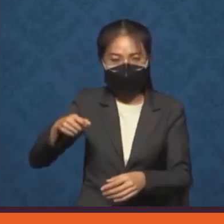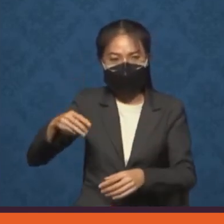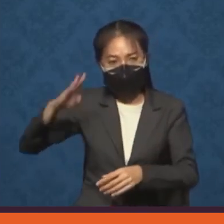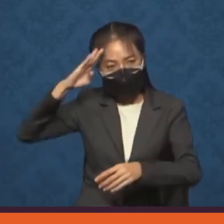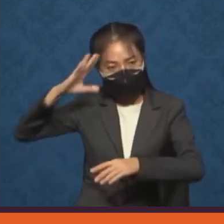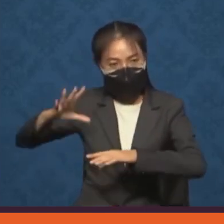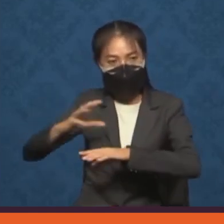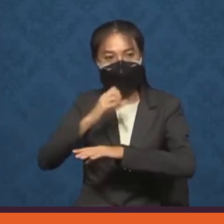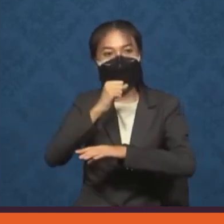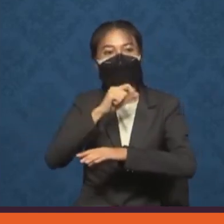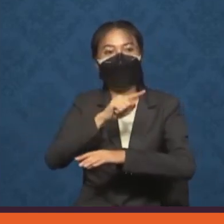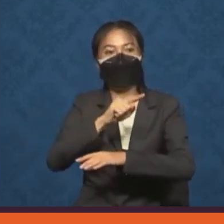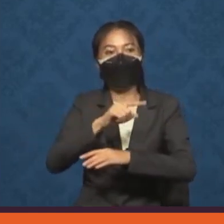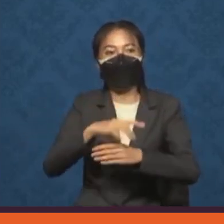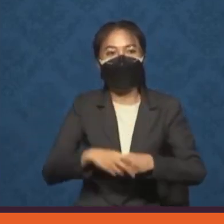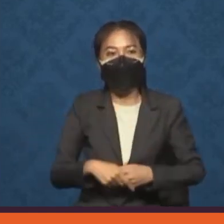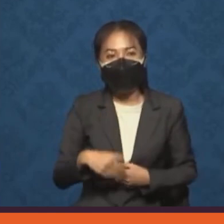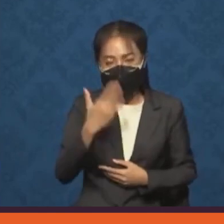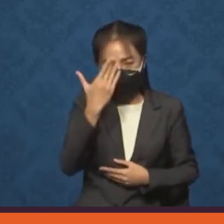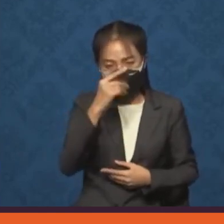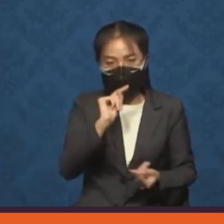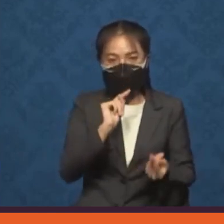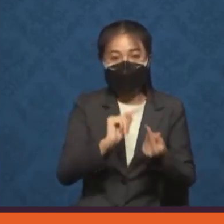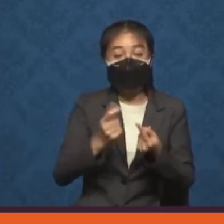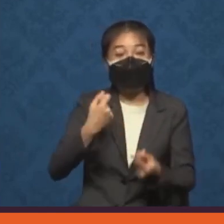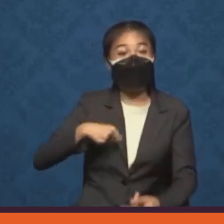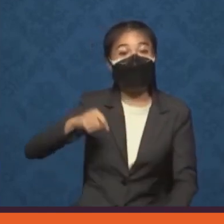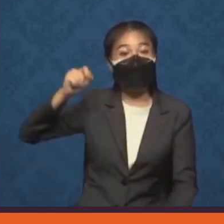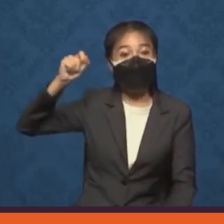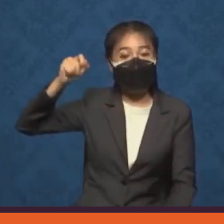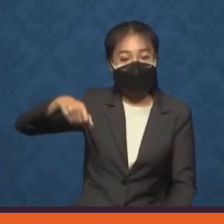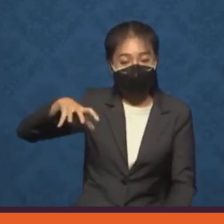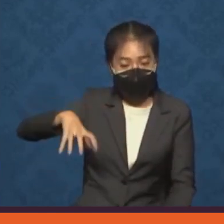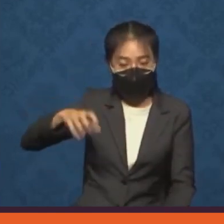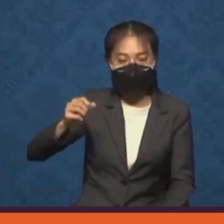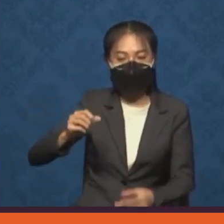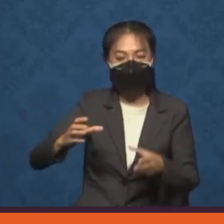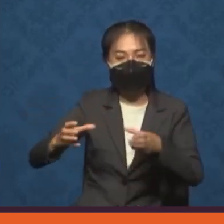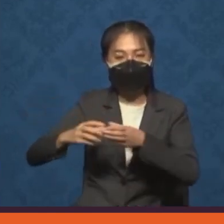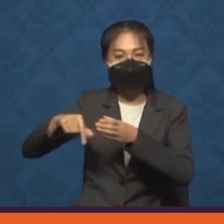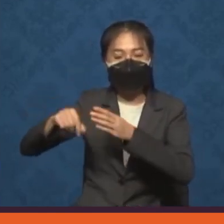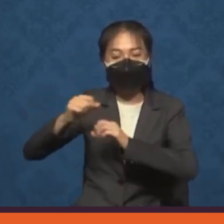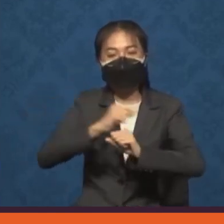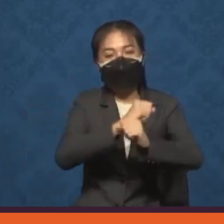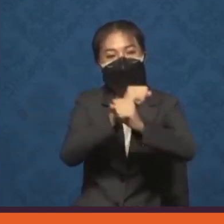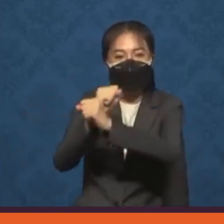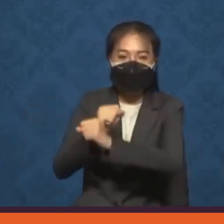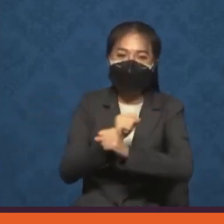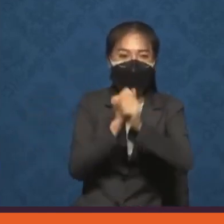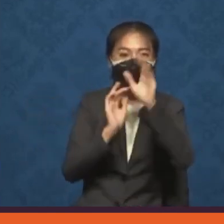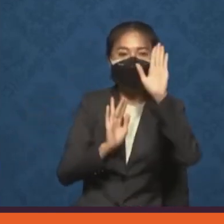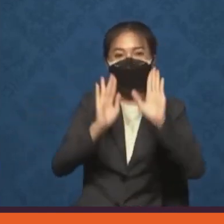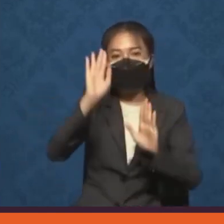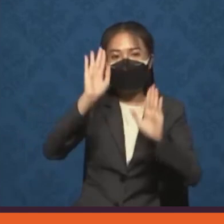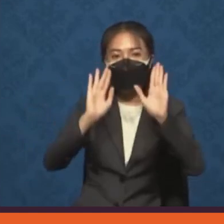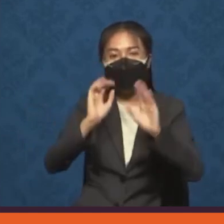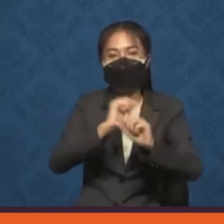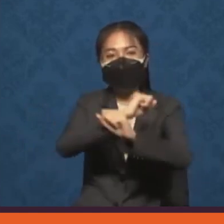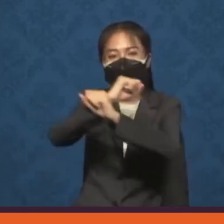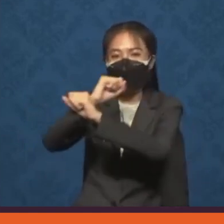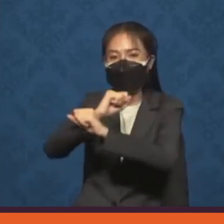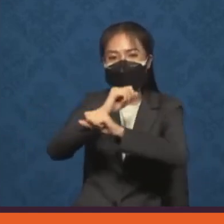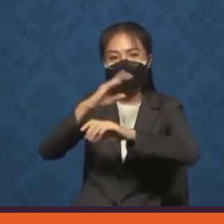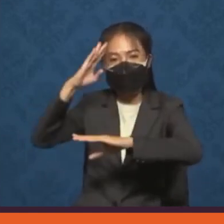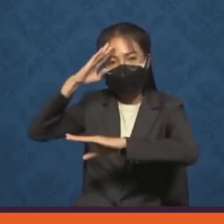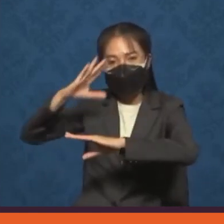ขึ้นไปอีกครับในฐานะองค์กรที่จะปกป้องประชาธิปไตยและก็ร่วมกันในการต่อต้านรัฐประหารประเด็นถัด